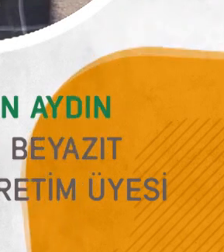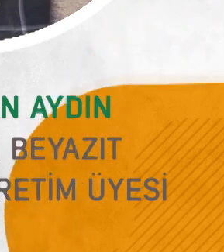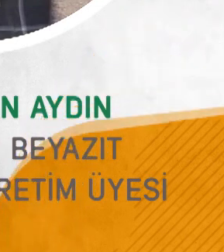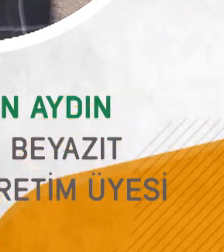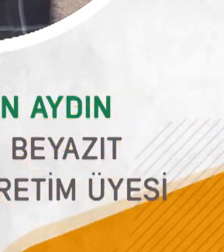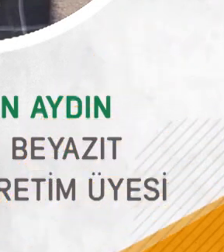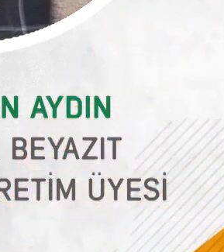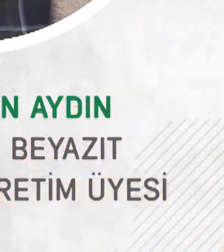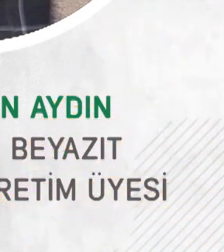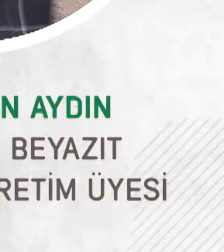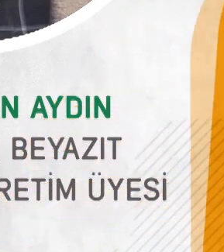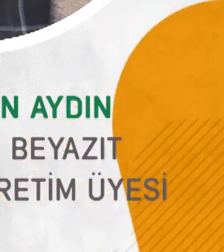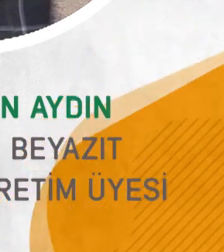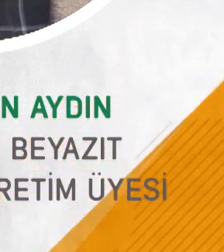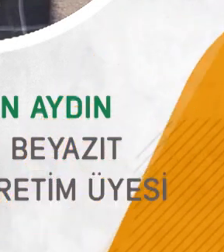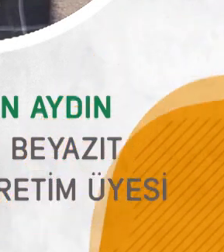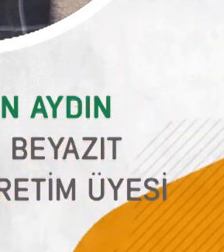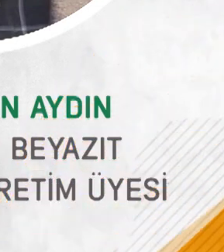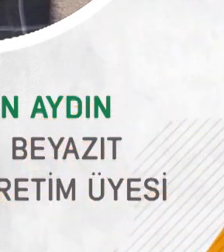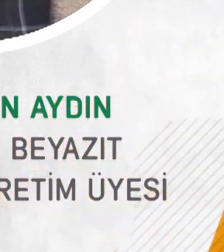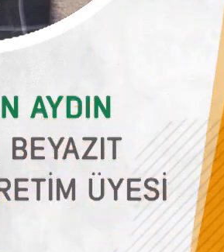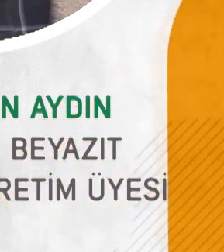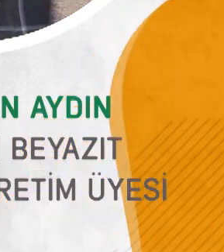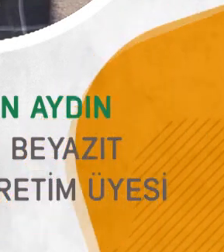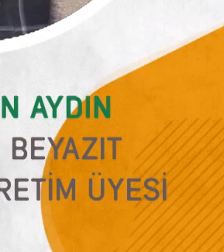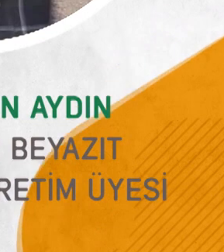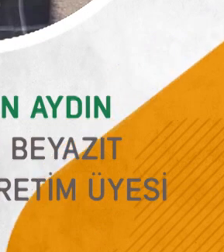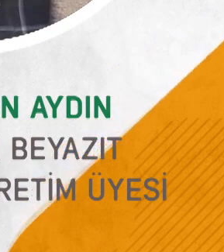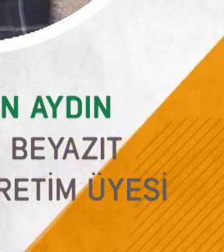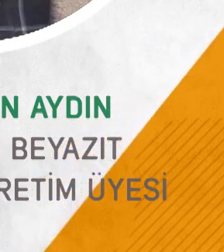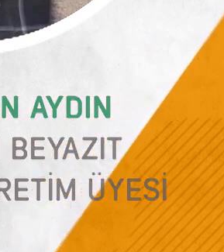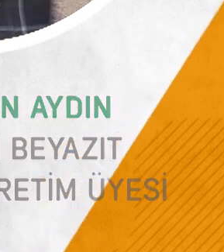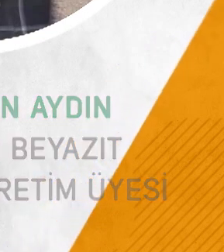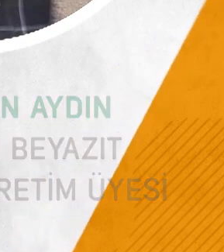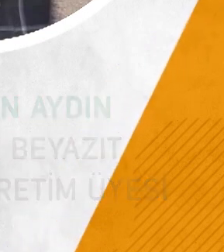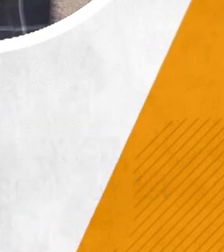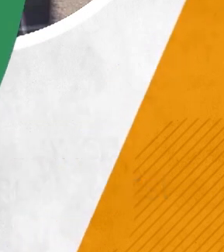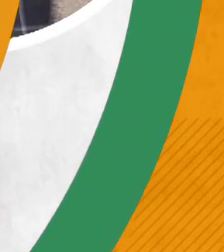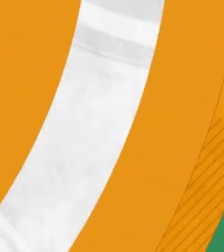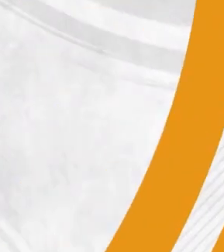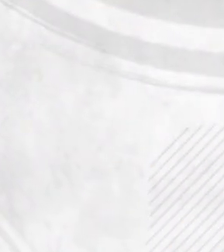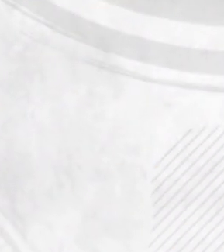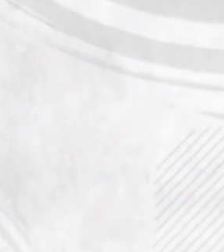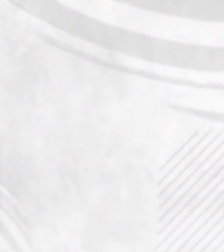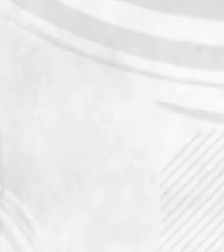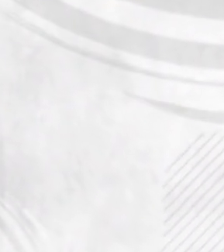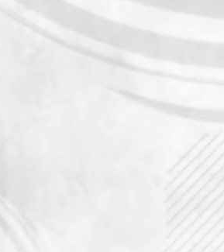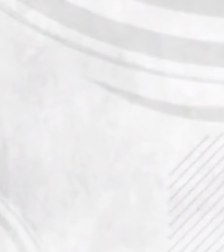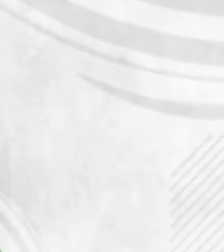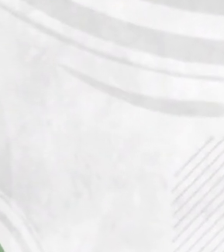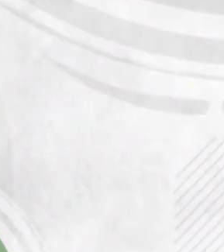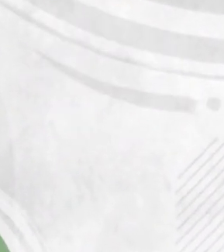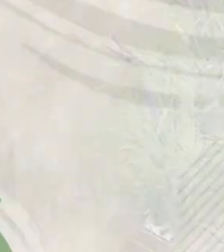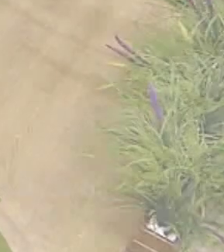Üniversitesi öğretim üyesi Doçent Doktor Oğuzhan Aydın az sonra Yeni Güne Merhaba'da yanıtlıyor. Oh,